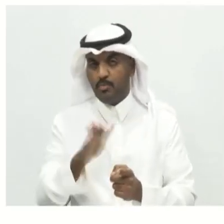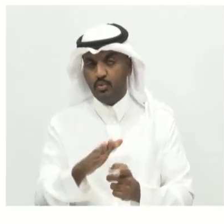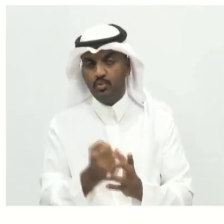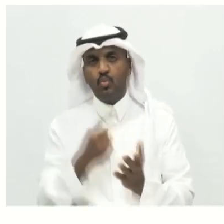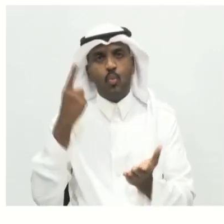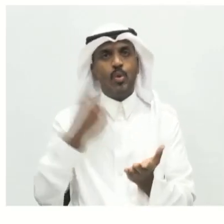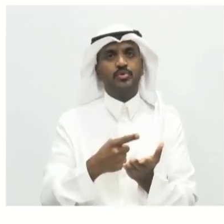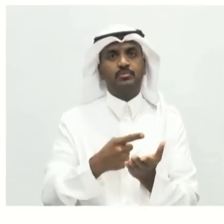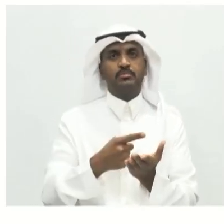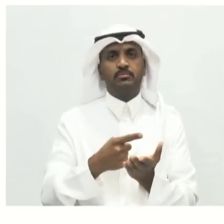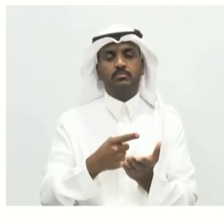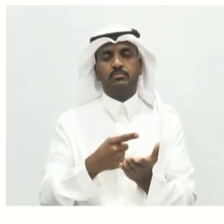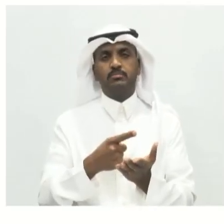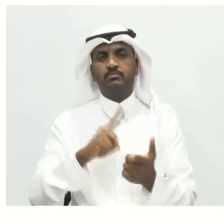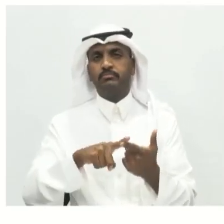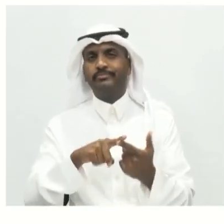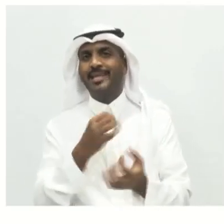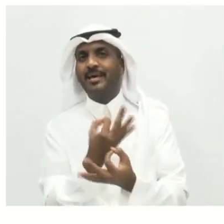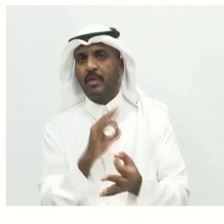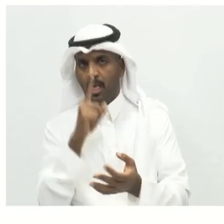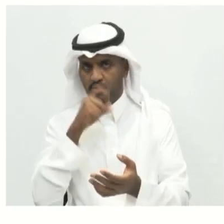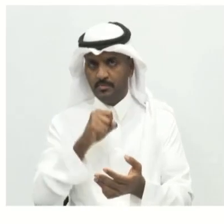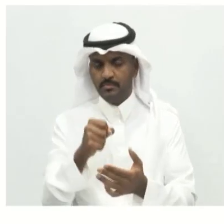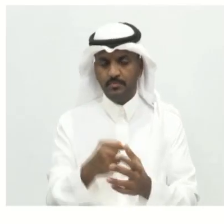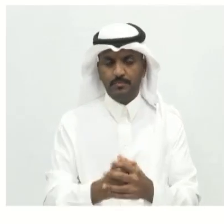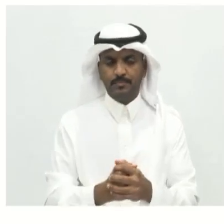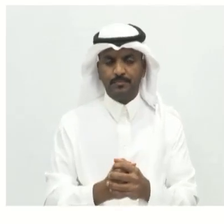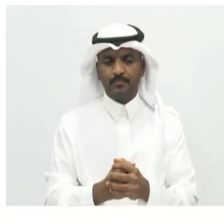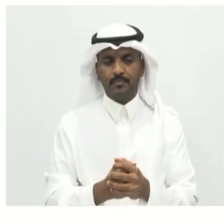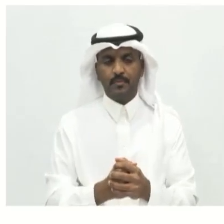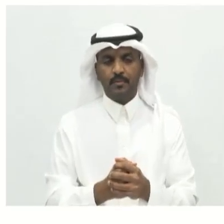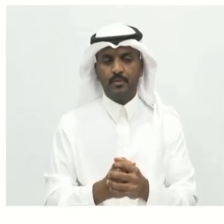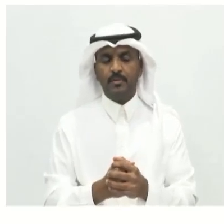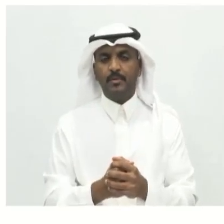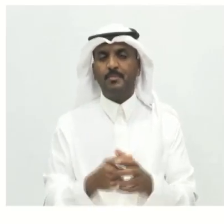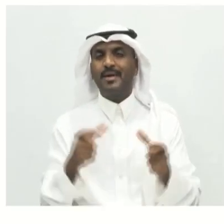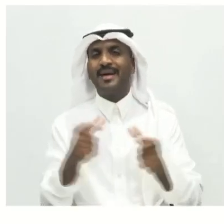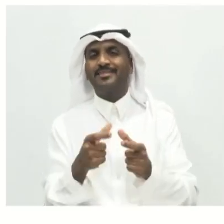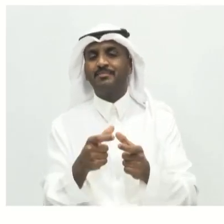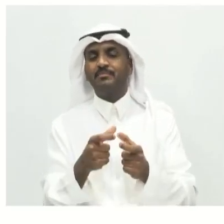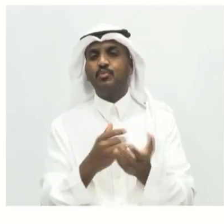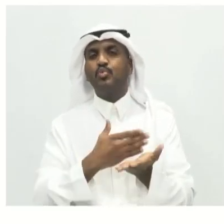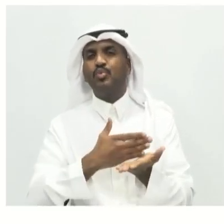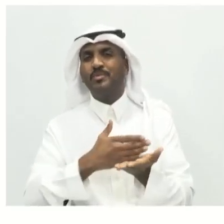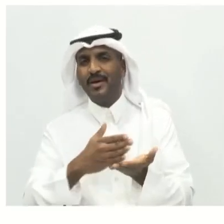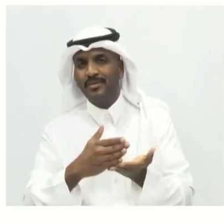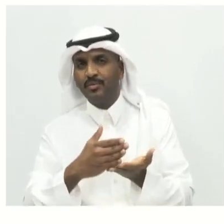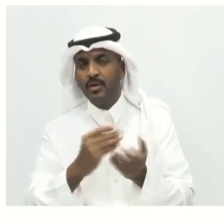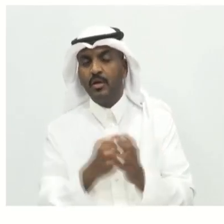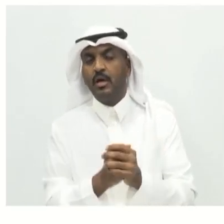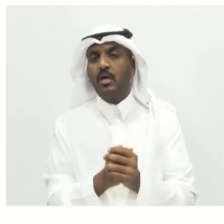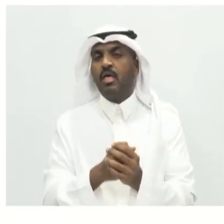ان ياكل ونسكت هناك تكمله ما هي التكمله ابنائي احسنتم بقدر ما يذهب عنه